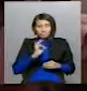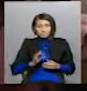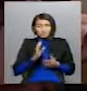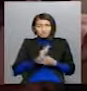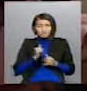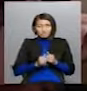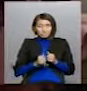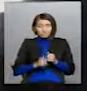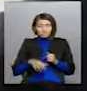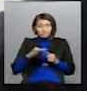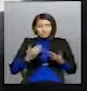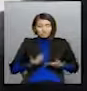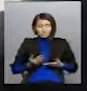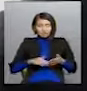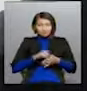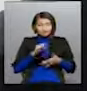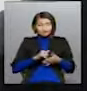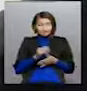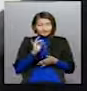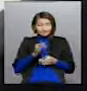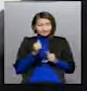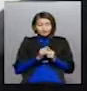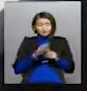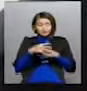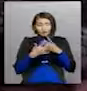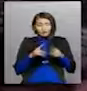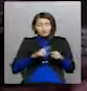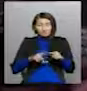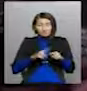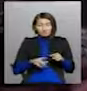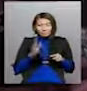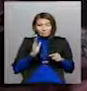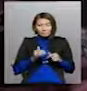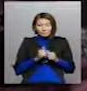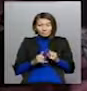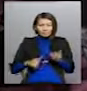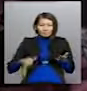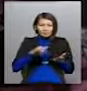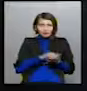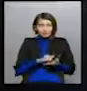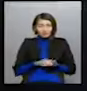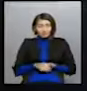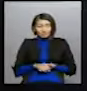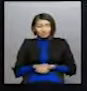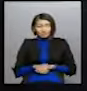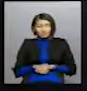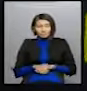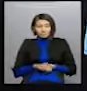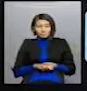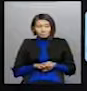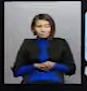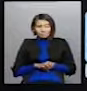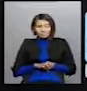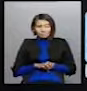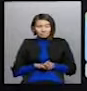адамдарға тұрмысын түзеуге мүмкіндік береді. Жолдау дер кезінде қолғалар шараларды ұсынып отыр, дейді Қаршыға Шаяхметов. Ең төмен